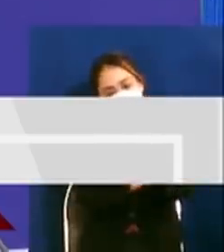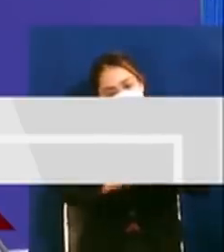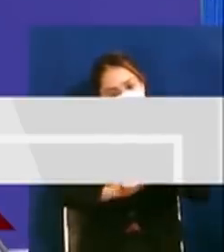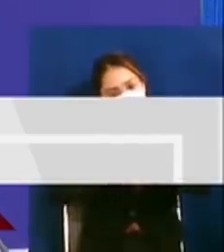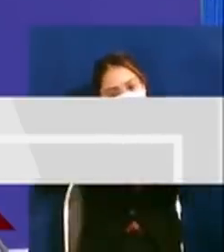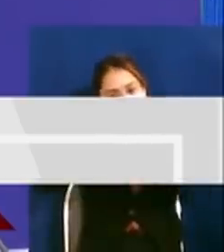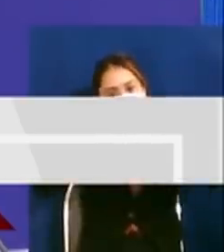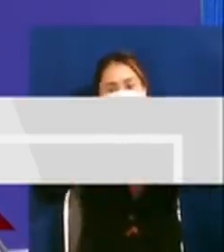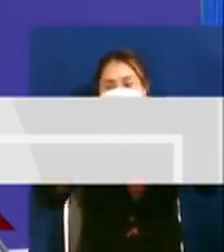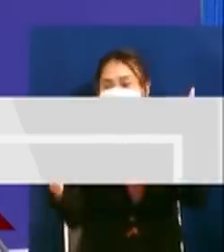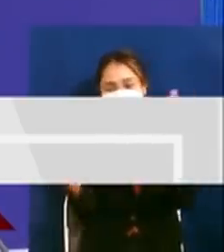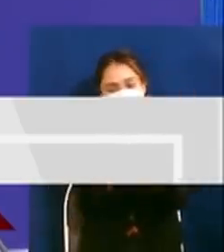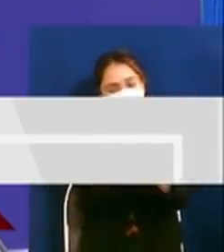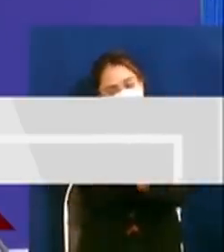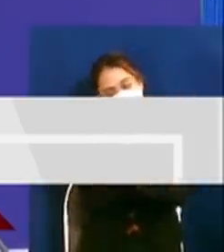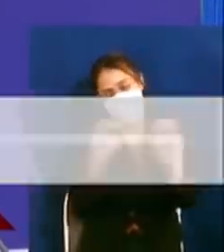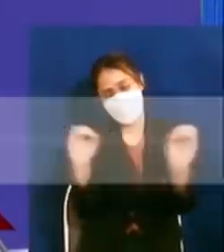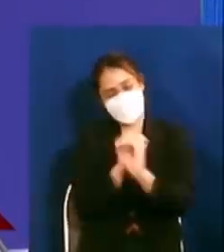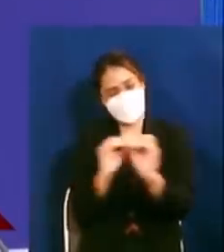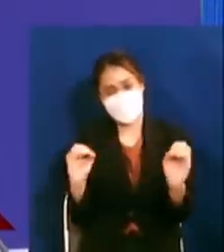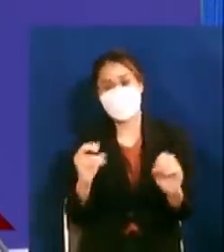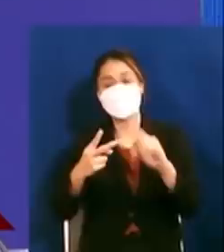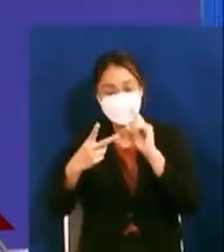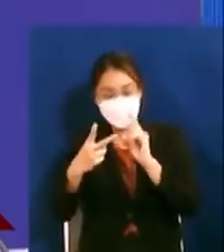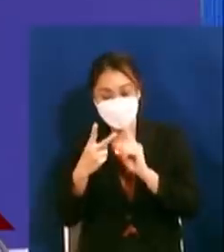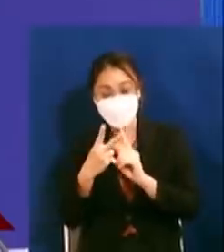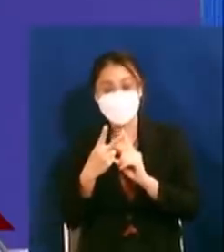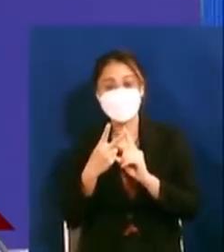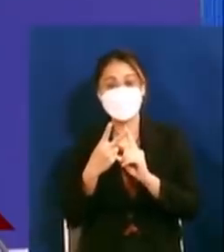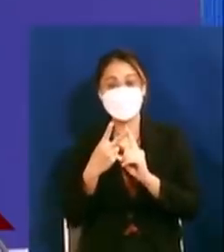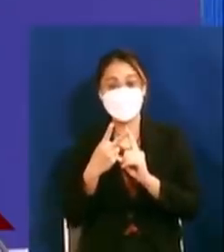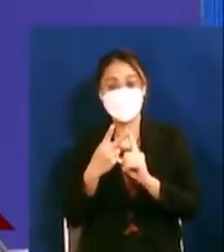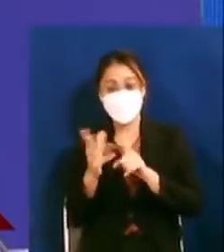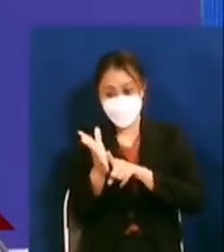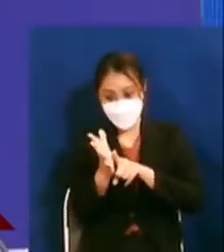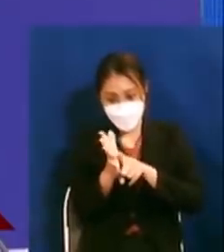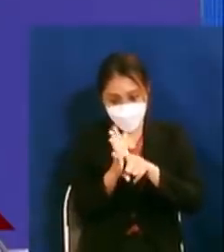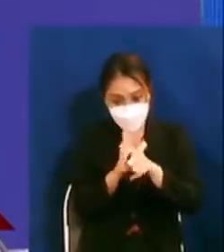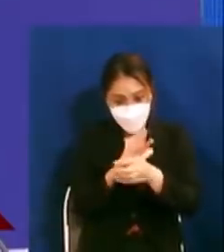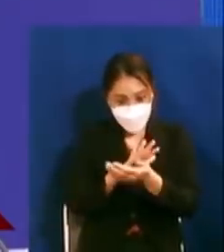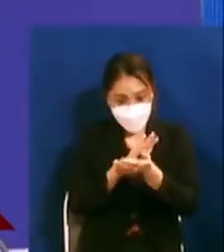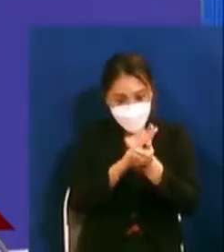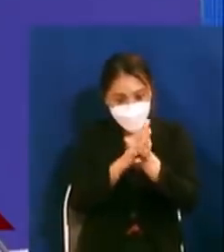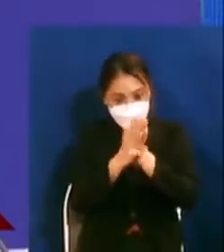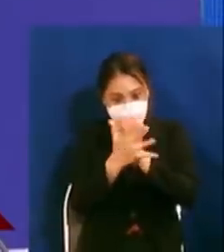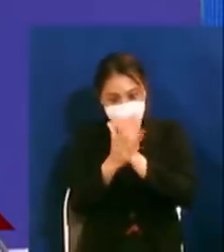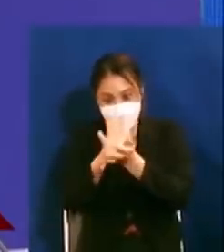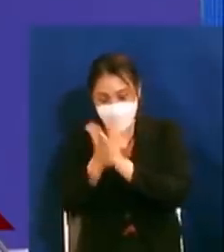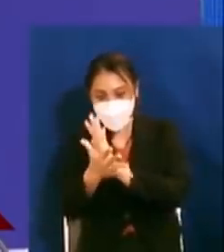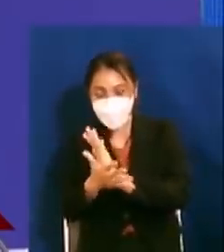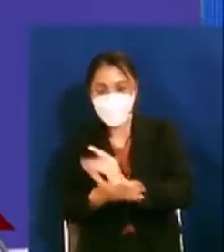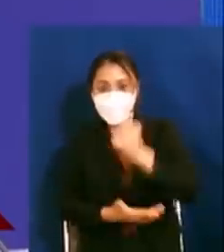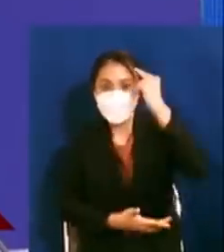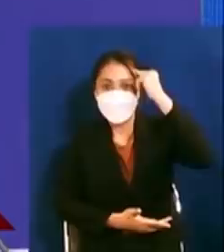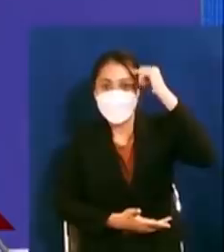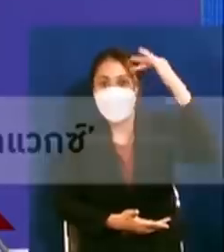ราไม่เคยประสบพบเจอกันมาก่อนนะครับรวมทั้งสถานการณ์ของการกลายพันธุ์ของไวรัสนี่ก็ไม่ใช่เป็นเรื่องที่เราจะคาดหมายได้ล่ว